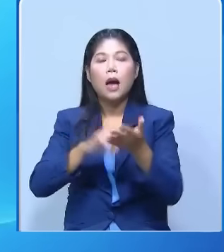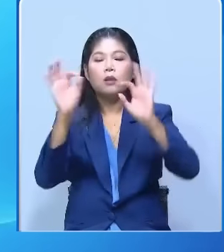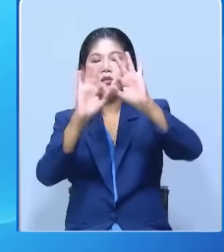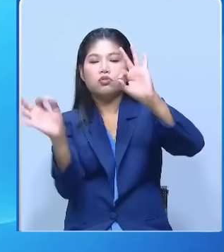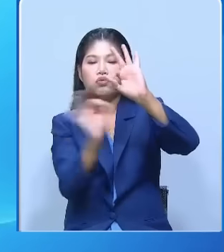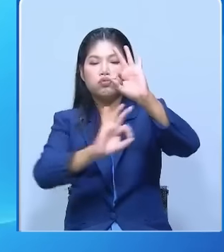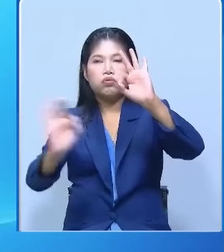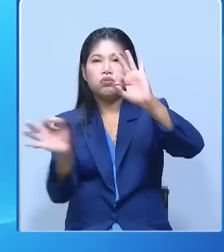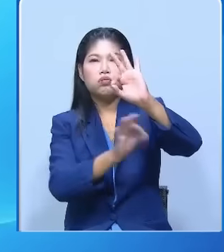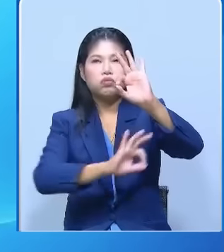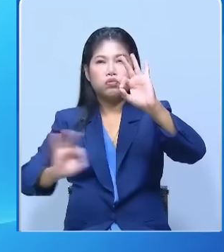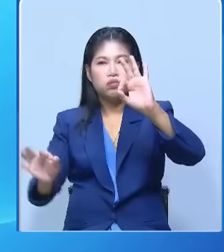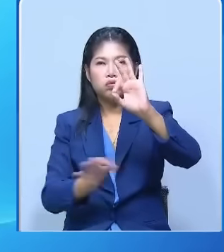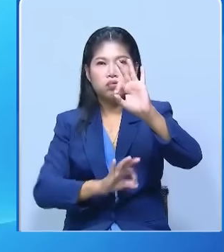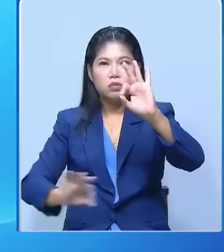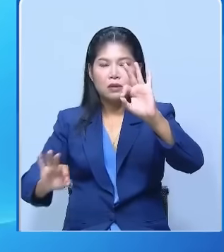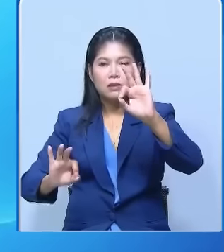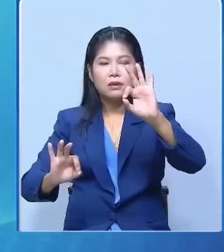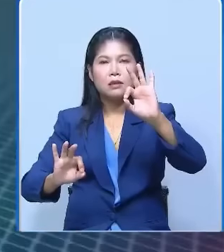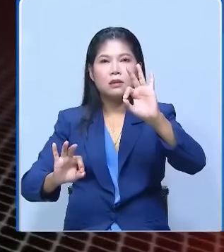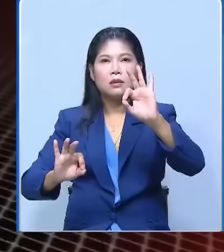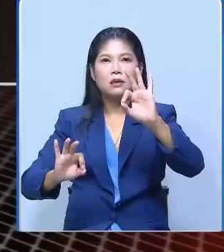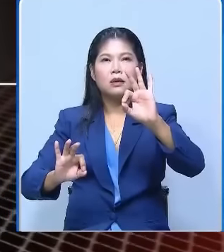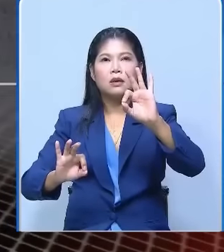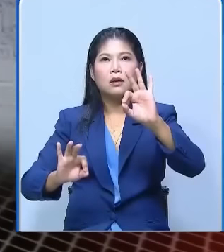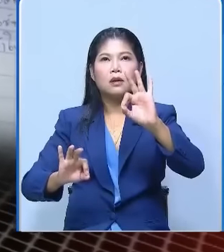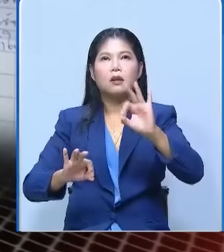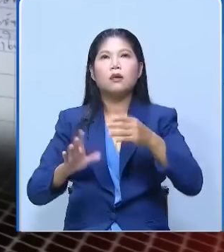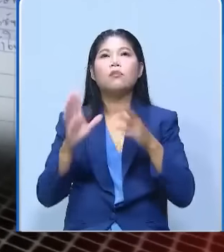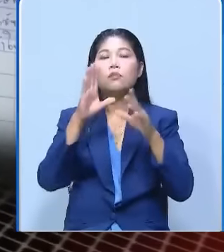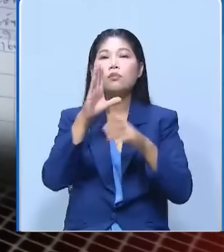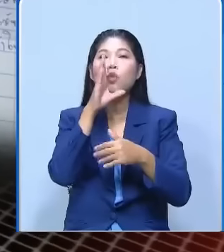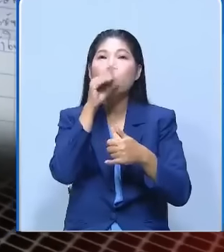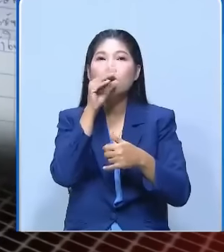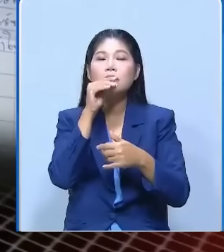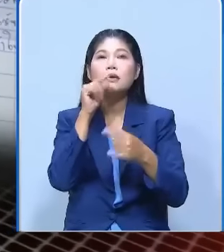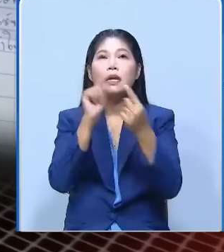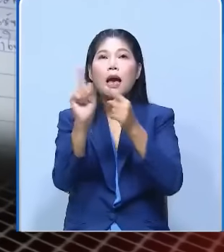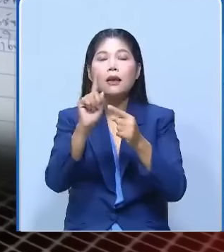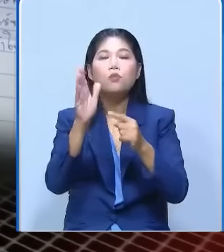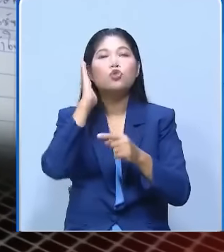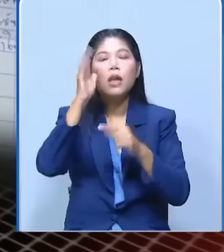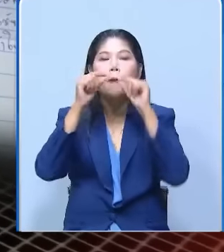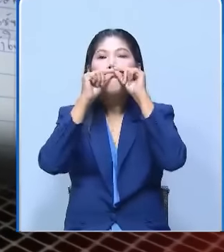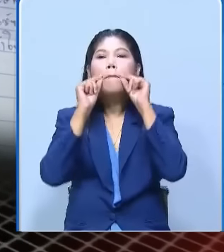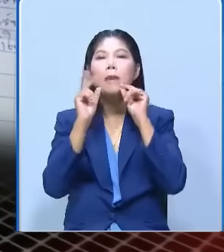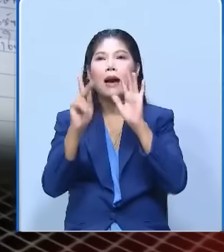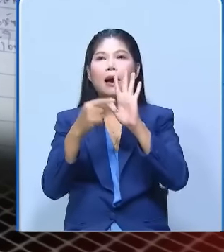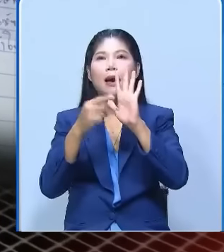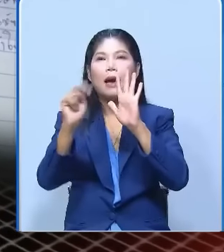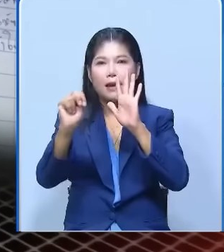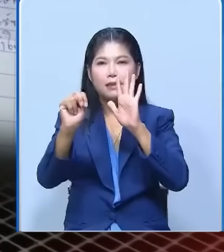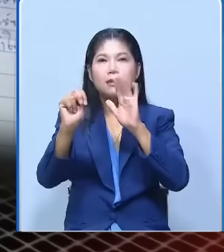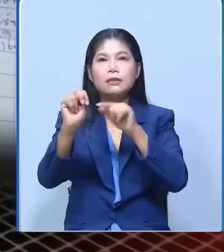ขียนลาตายเนี่ยก็เขียนอ้างถึงคุณกันจอมพลังนะบอกว่าขอให้ช่วยเอาพวกคนที่ไปหลอกค